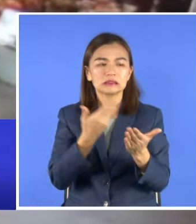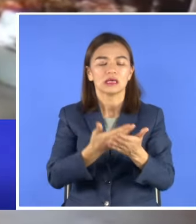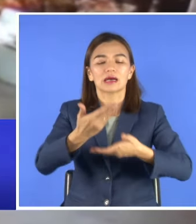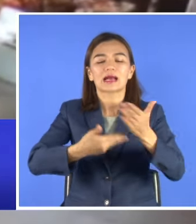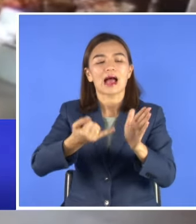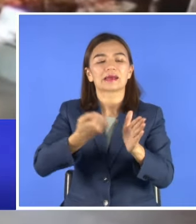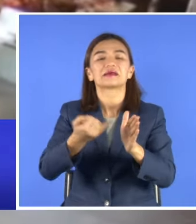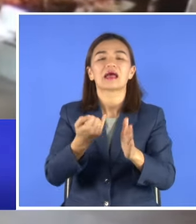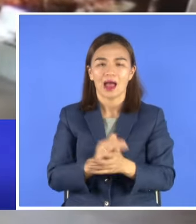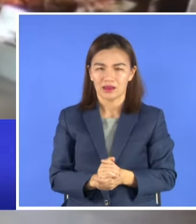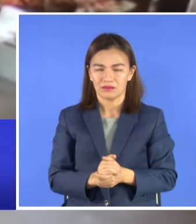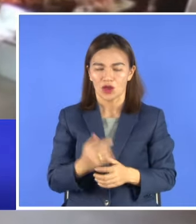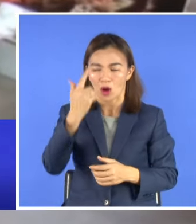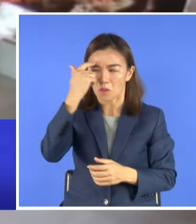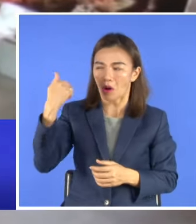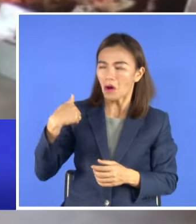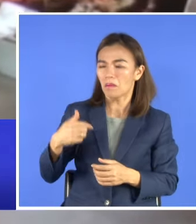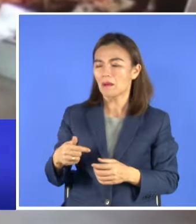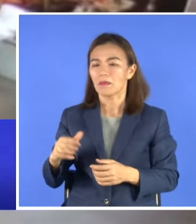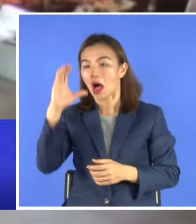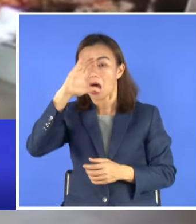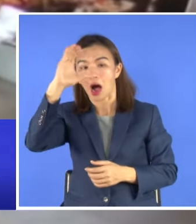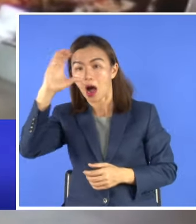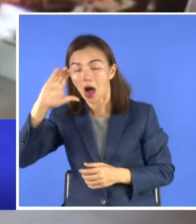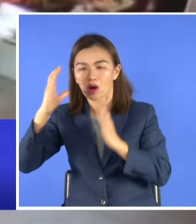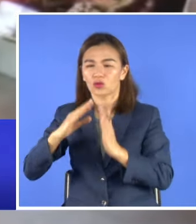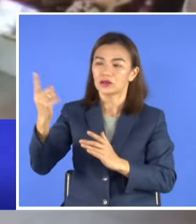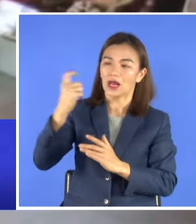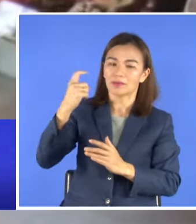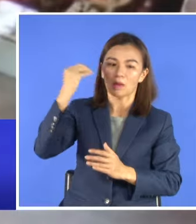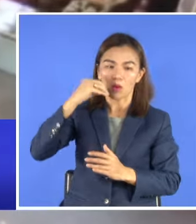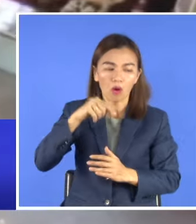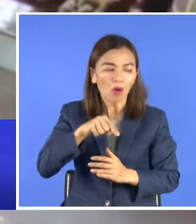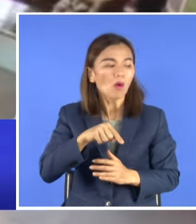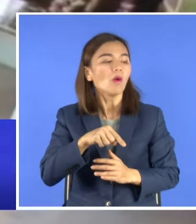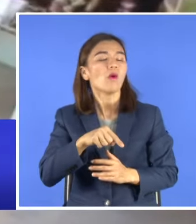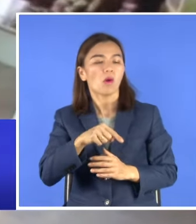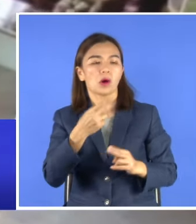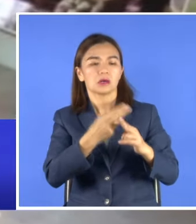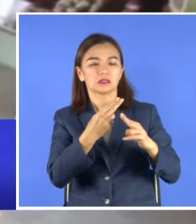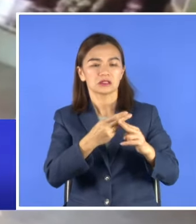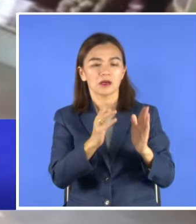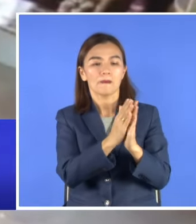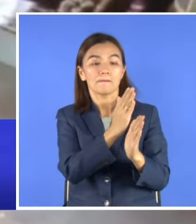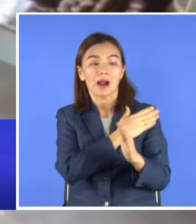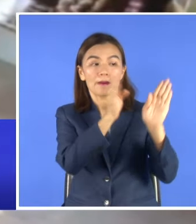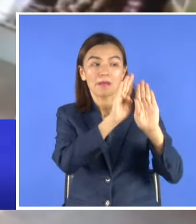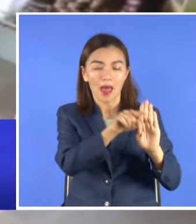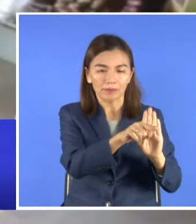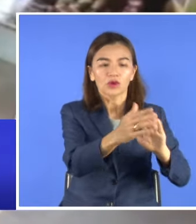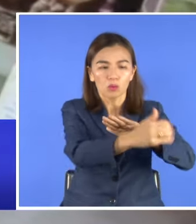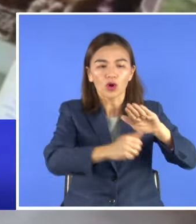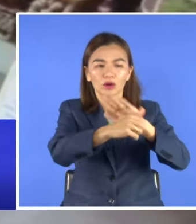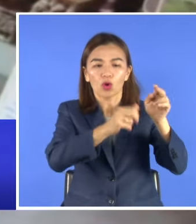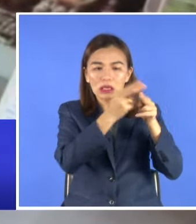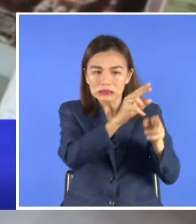ต้องการจากตลาดสูงพันตำรวจเอกทัชพงษ์วงพัฒนานิวาเนี่ยนะครับผู้กำกับโรงพักเมืองพิษณุโลกเนี่ยบอกอย่างนี้บอกว่าจ